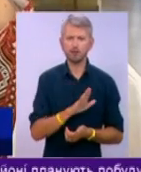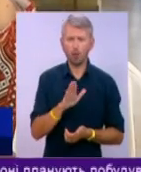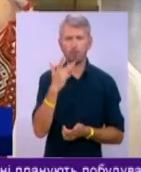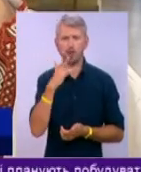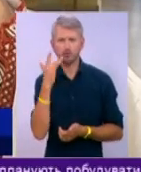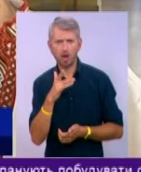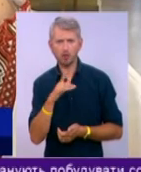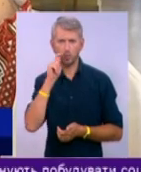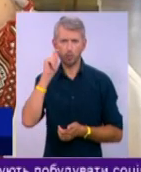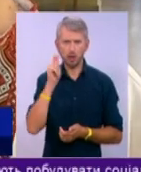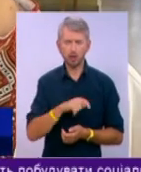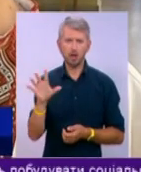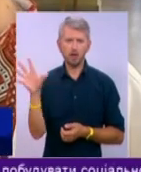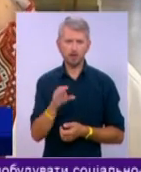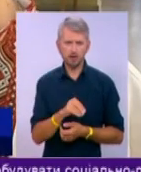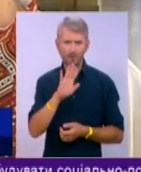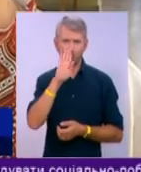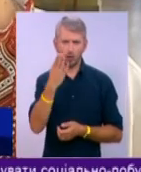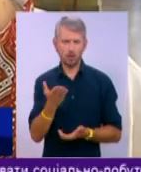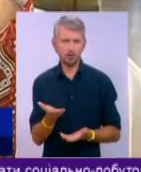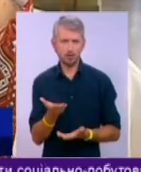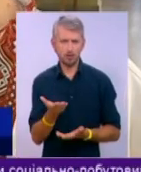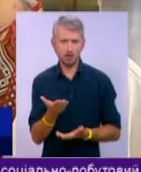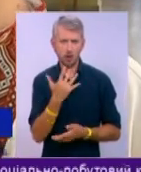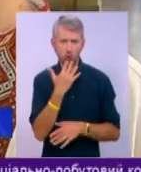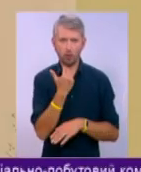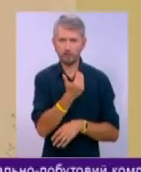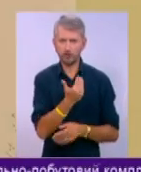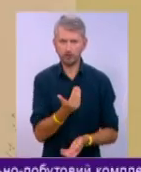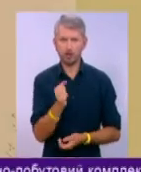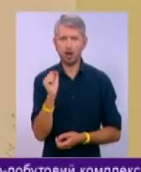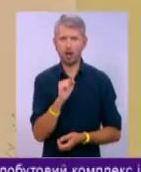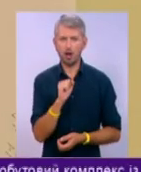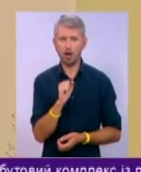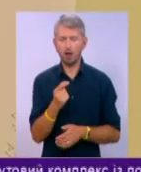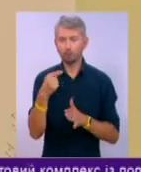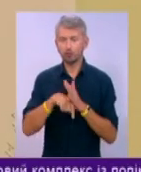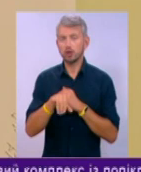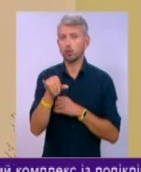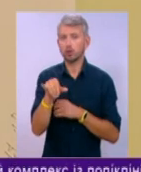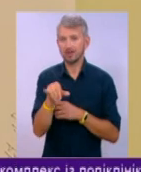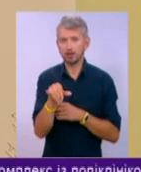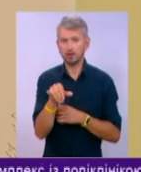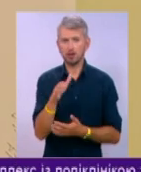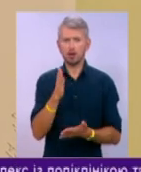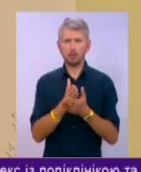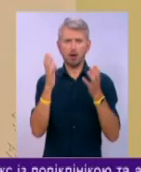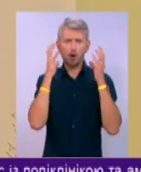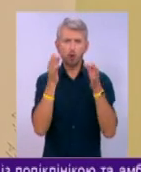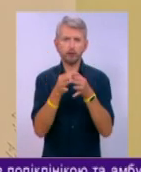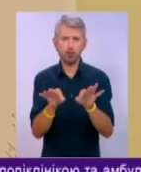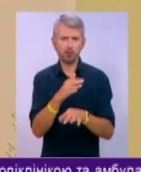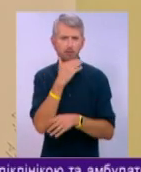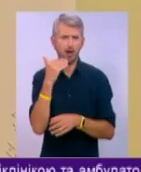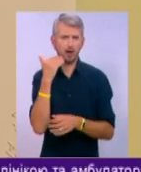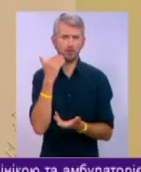Штати, Україна, всі стали ворогами зовнішніми, а внутрі в них там є Радіо Свобода, багато